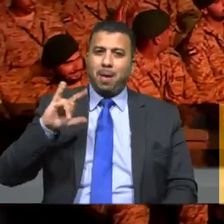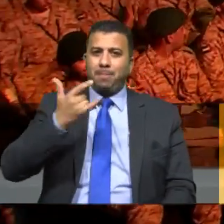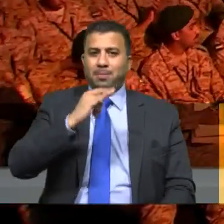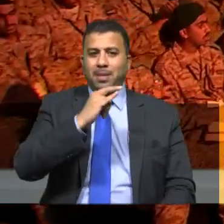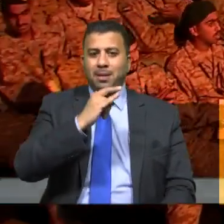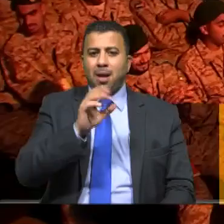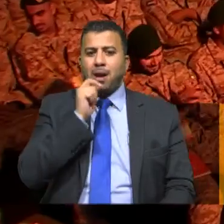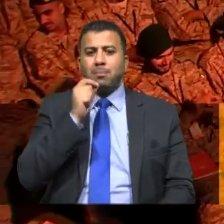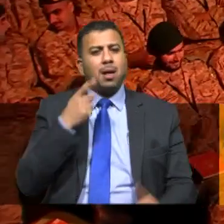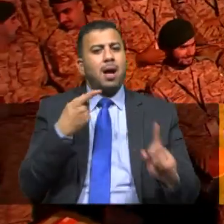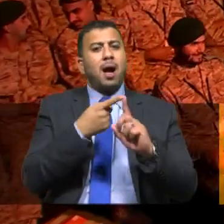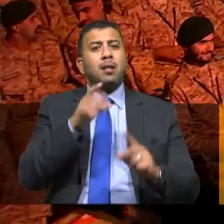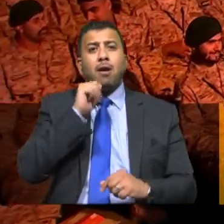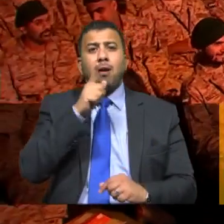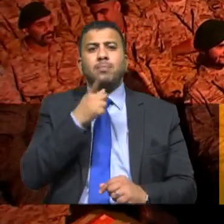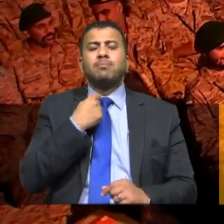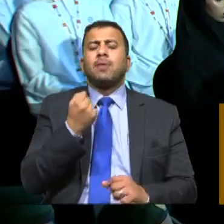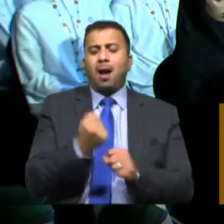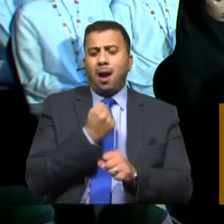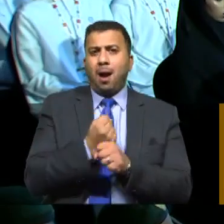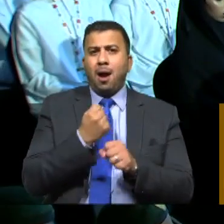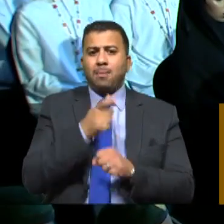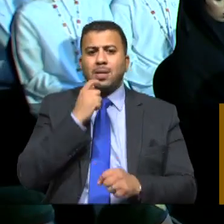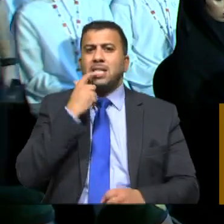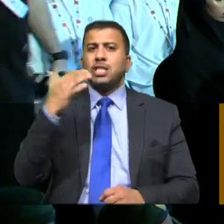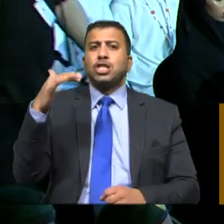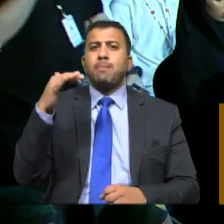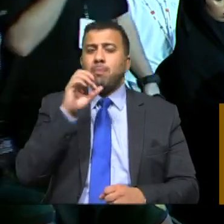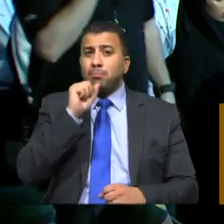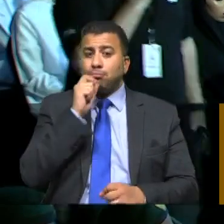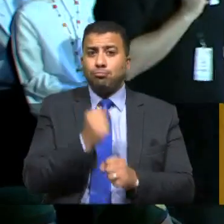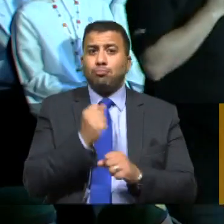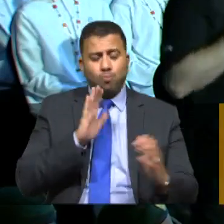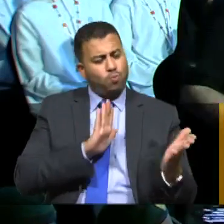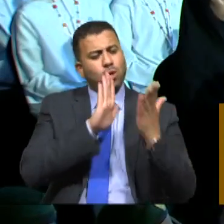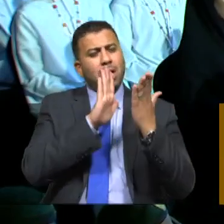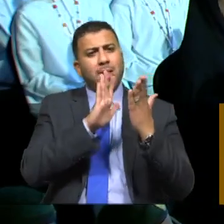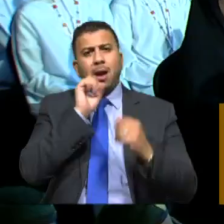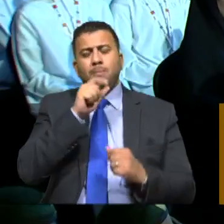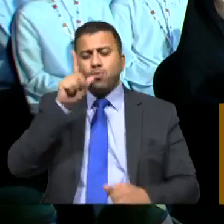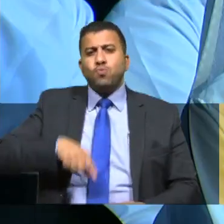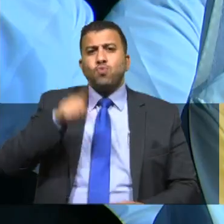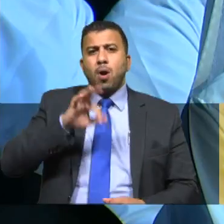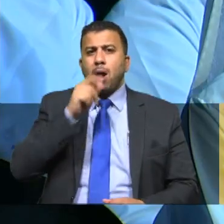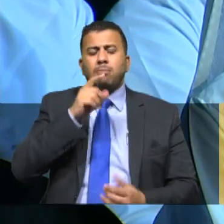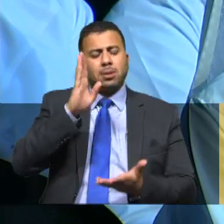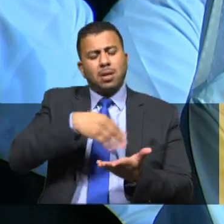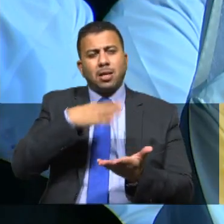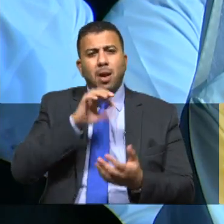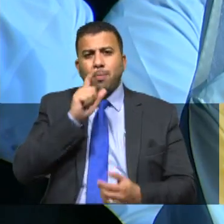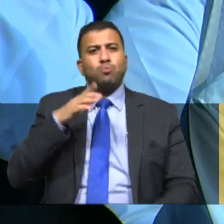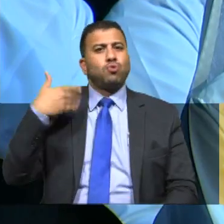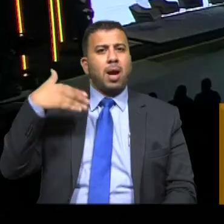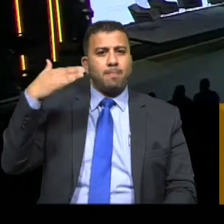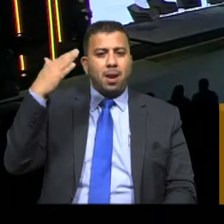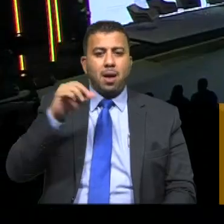المسلحة، الهادفة إلى بث روح العمل وتمكين الشباب من مواجهة تحديات اليوم والتخطيط